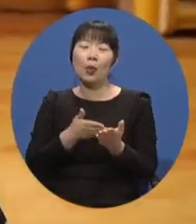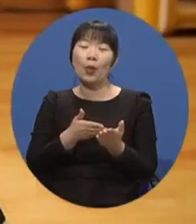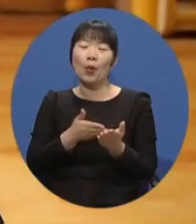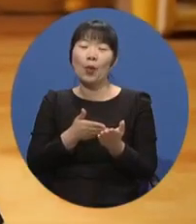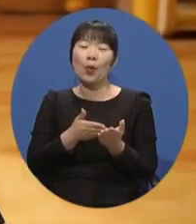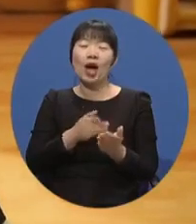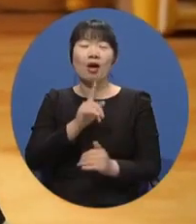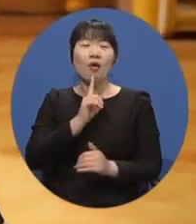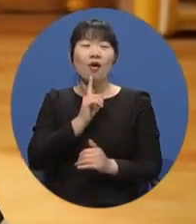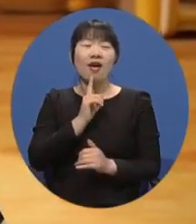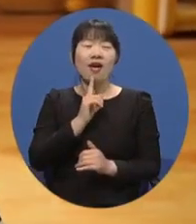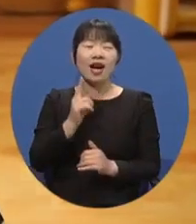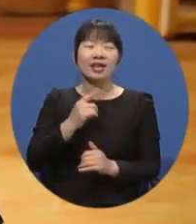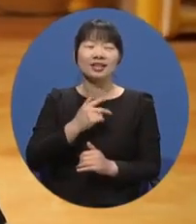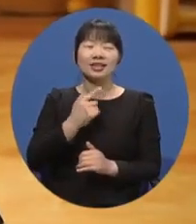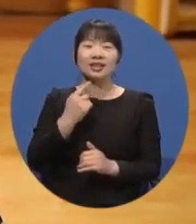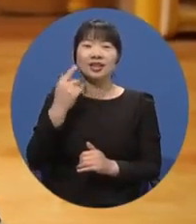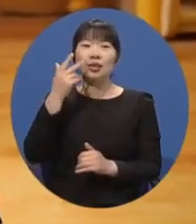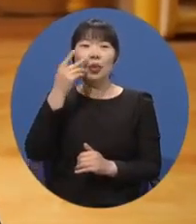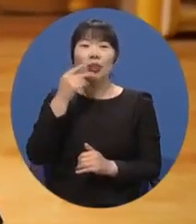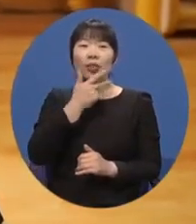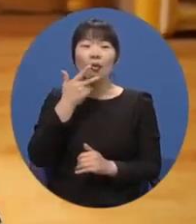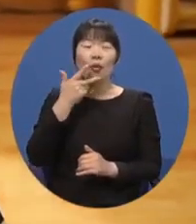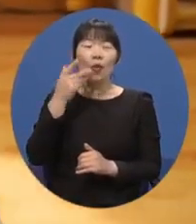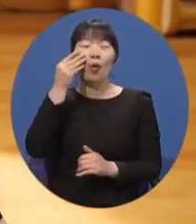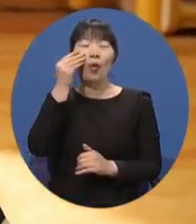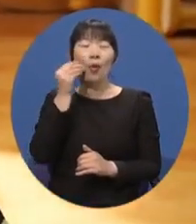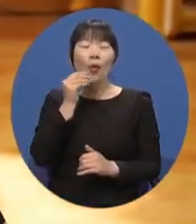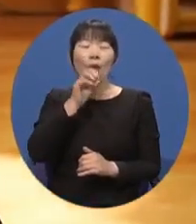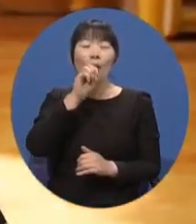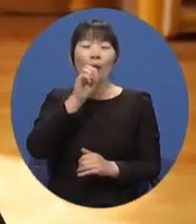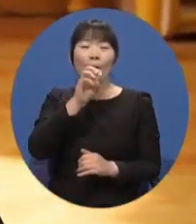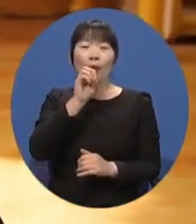그야말로 입에서 영어가 술술.